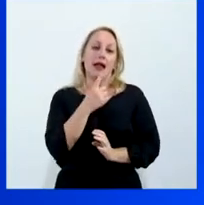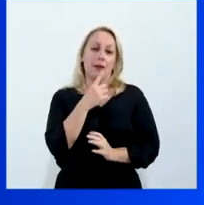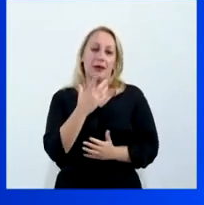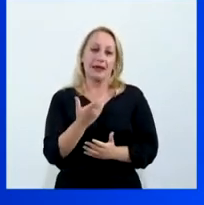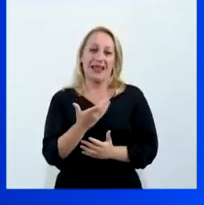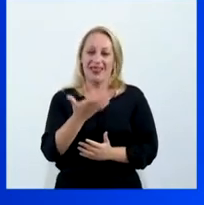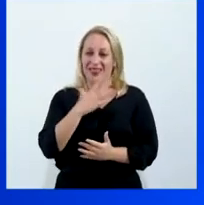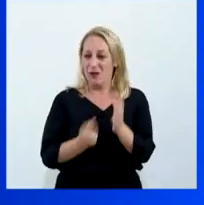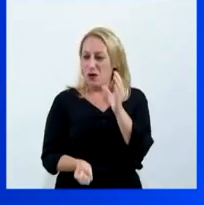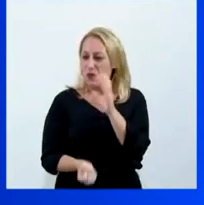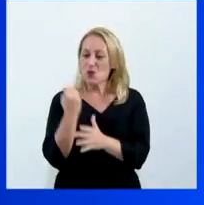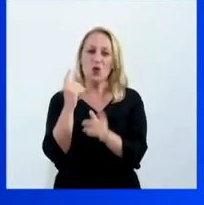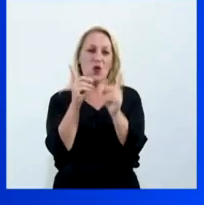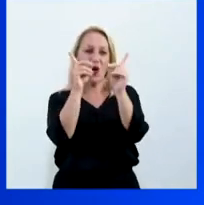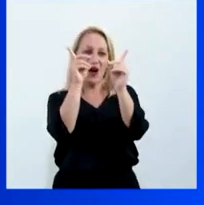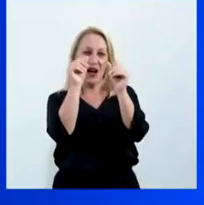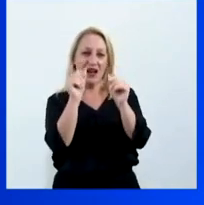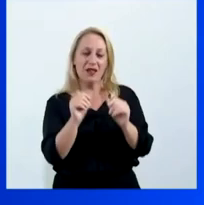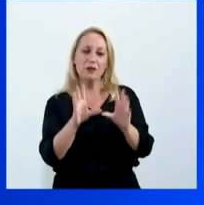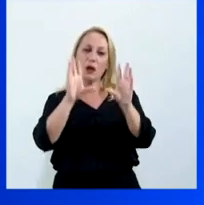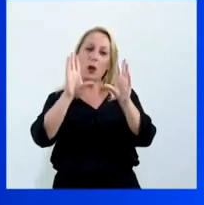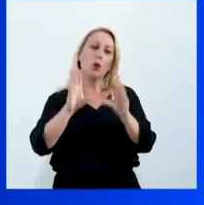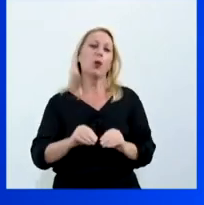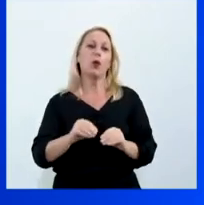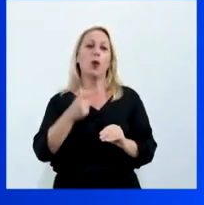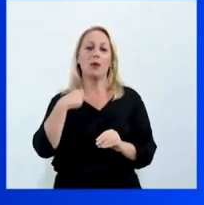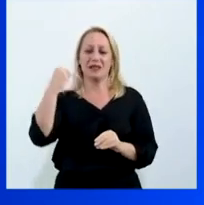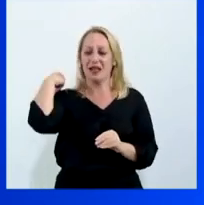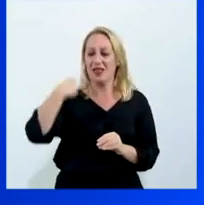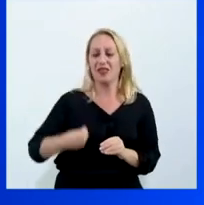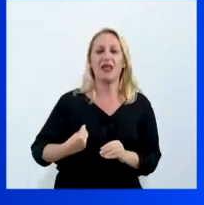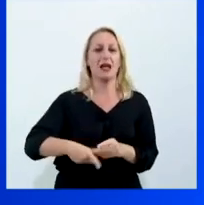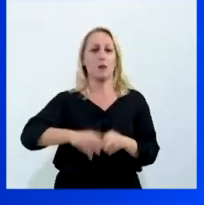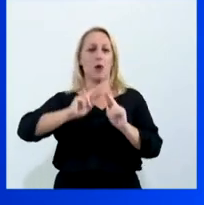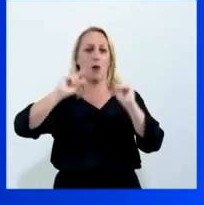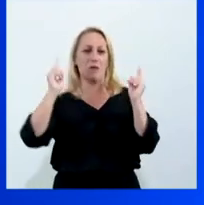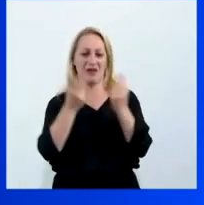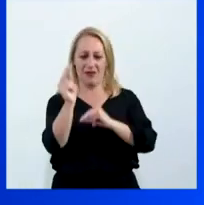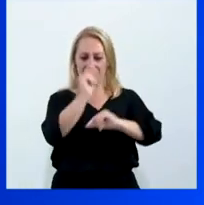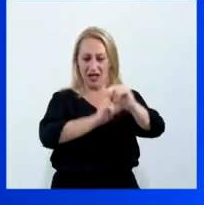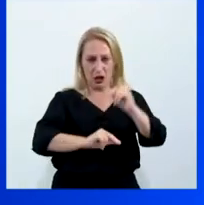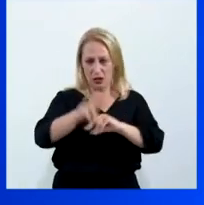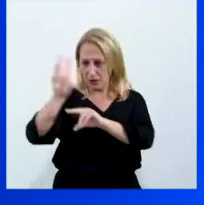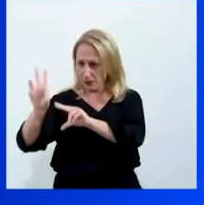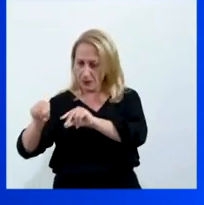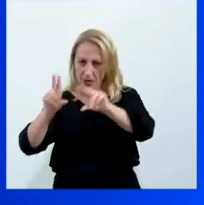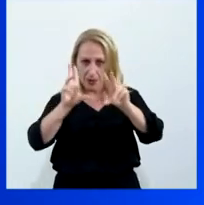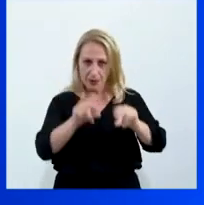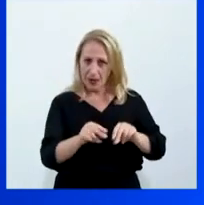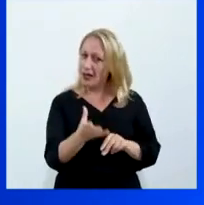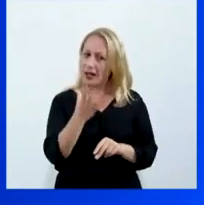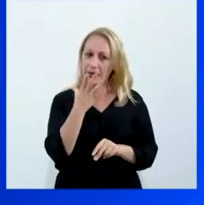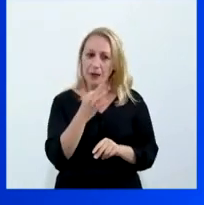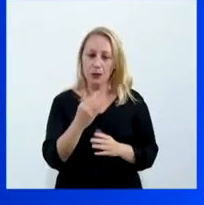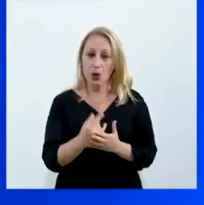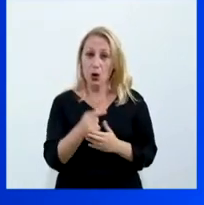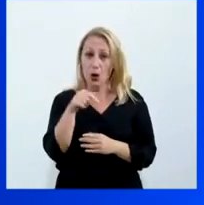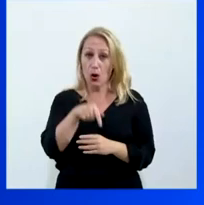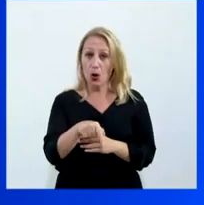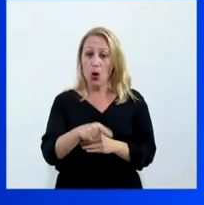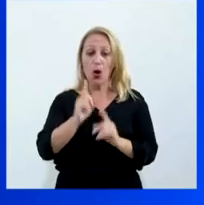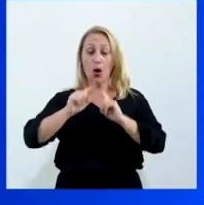μια αντίστοιχη ρύθμιση για το ζήτημα των αυτοδιοικητικών εκλογών, για τον απλούστατο λόγο ότι εδώ πέρα δεν κρίνει ο Άριος